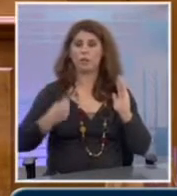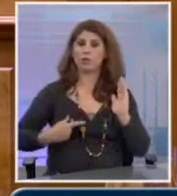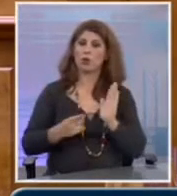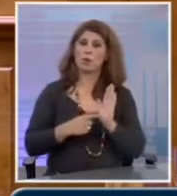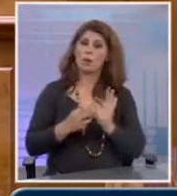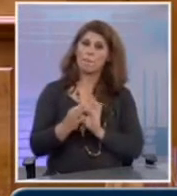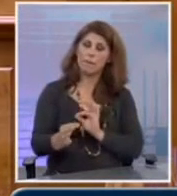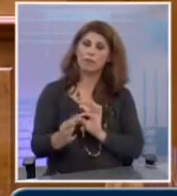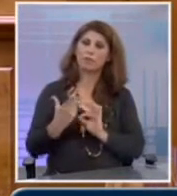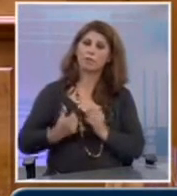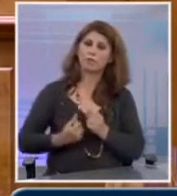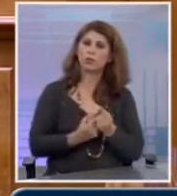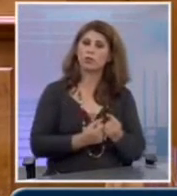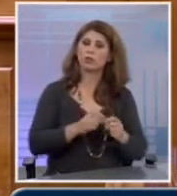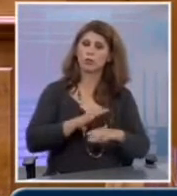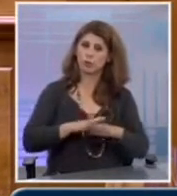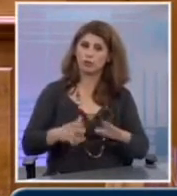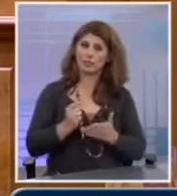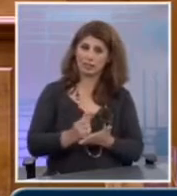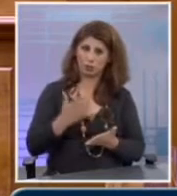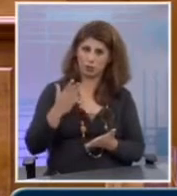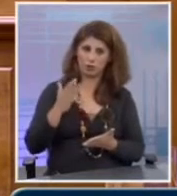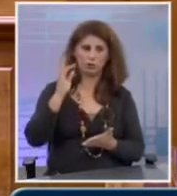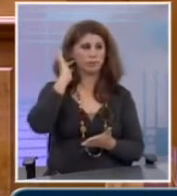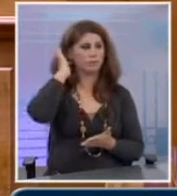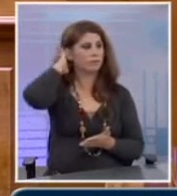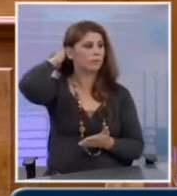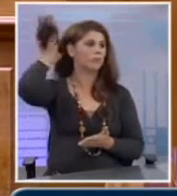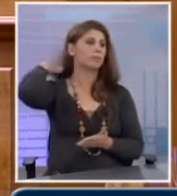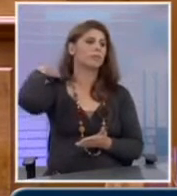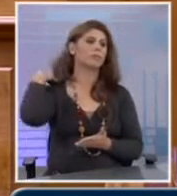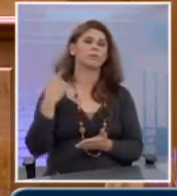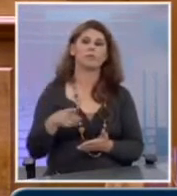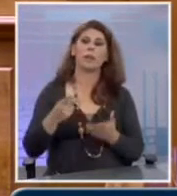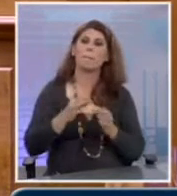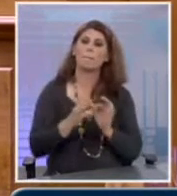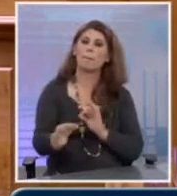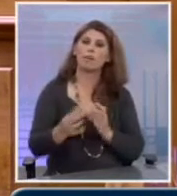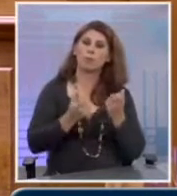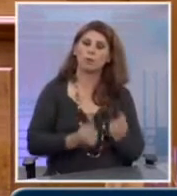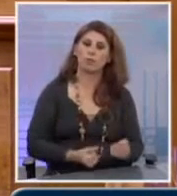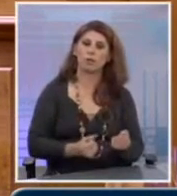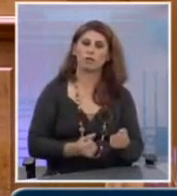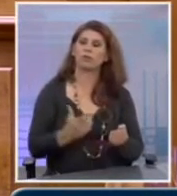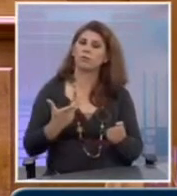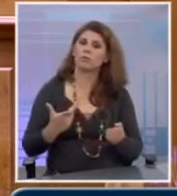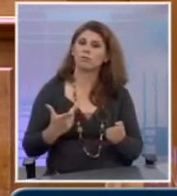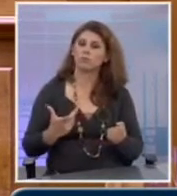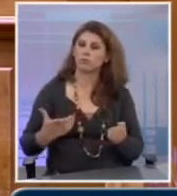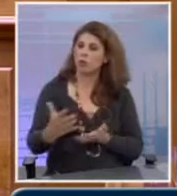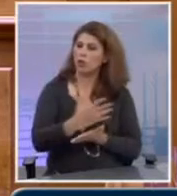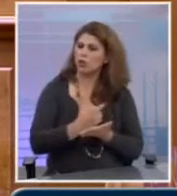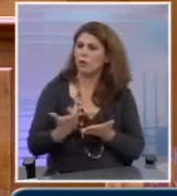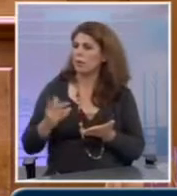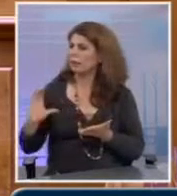μέτρα πάνω στα οποία στηρίζεται η ολοκλήρωση της αξιολόγησης είναι μέτρα που επιβαρύνουν το διαθέσιμο εισόδημα.